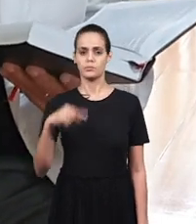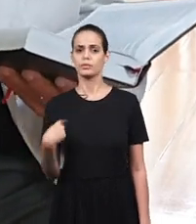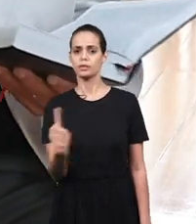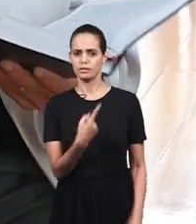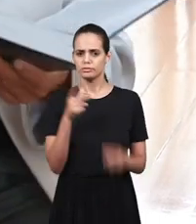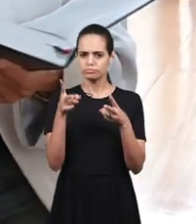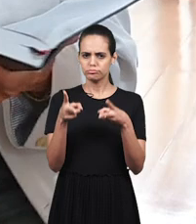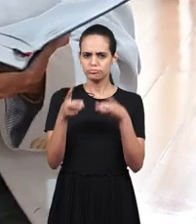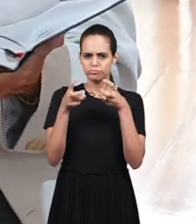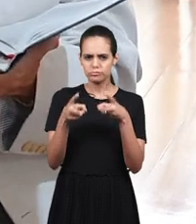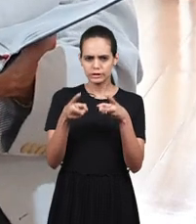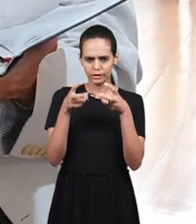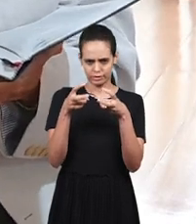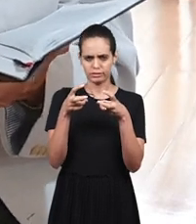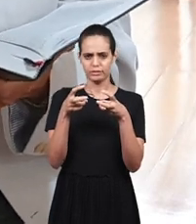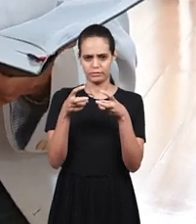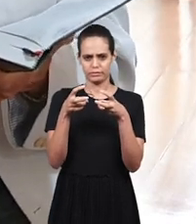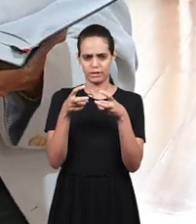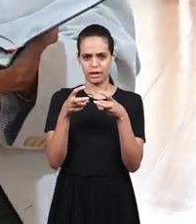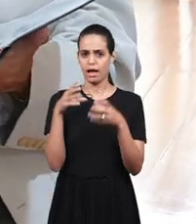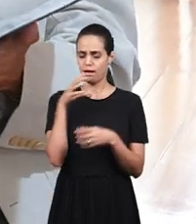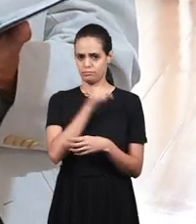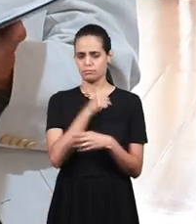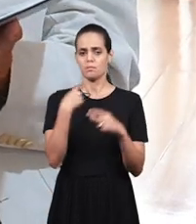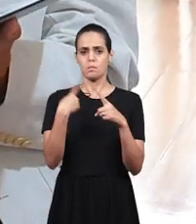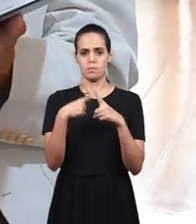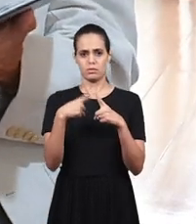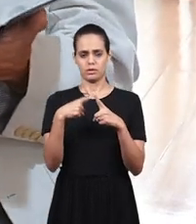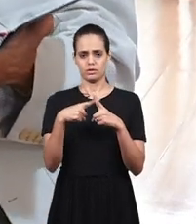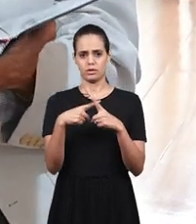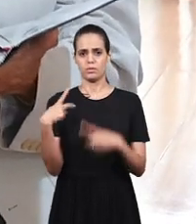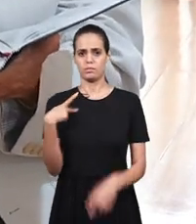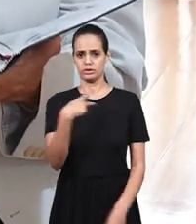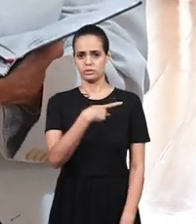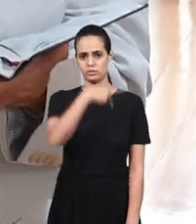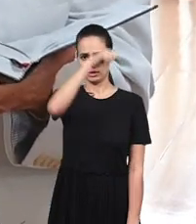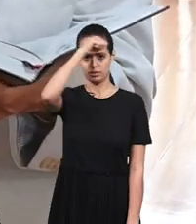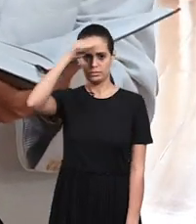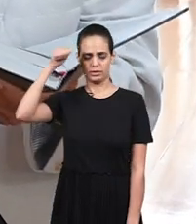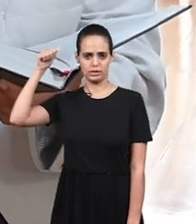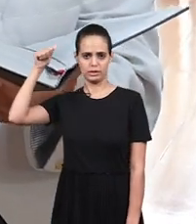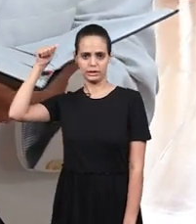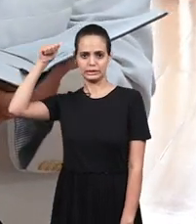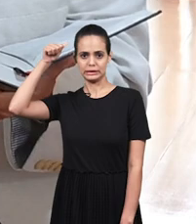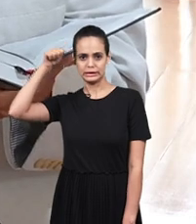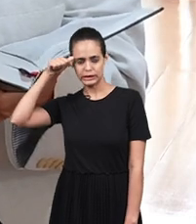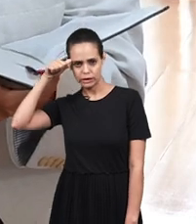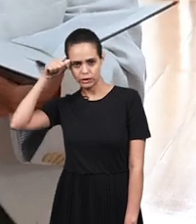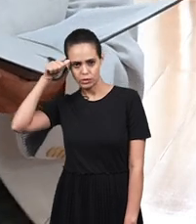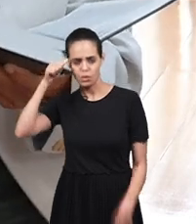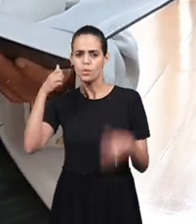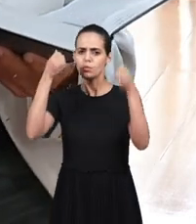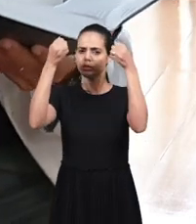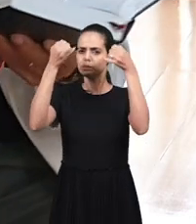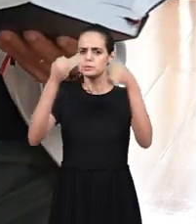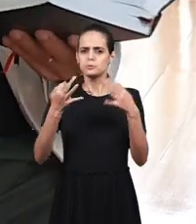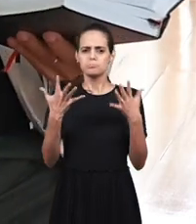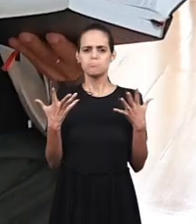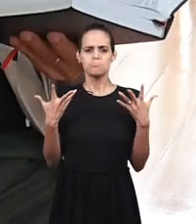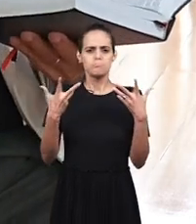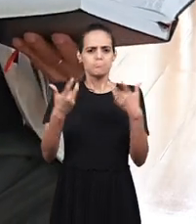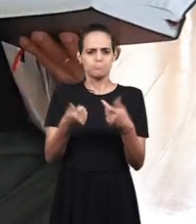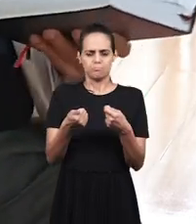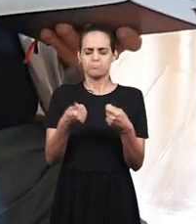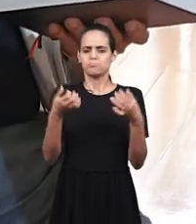Давайте обратим внимание, так коротенько. Пастор Амадео замечательные вещи